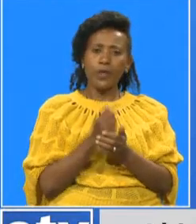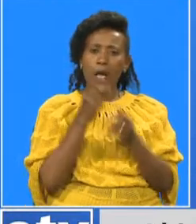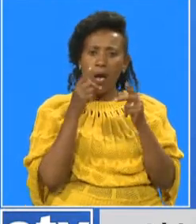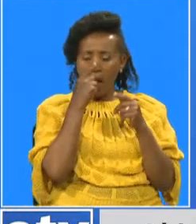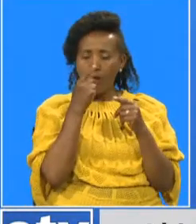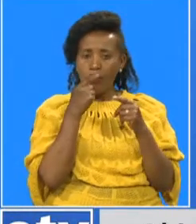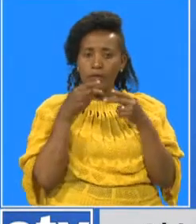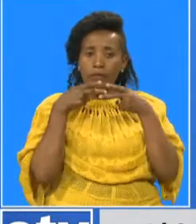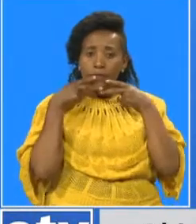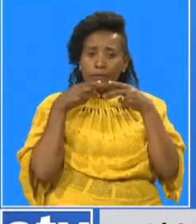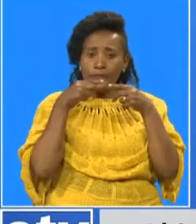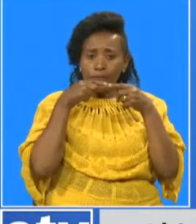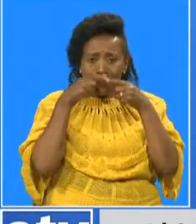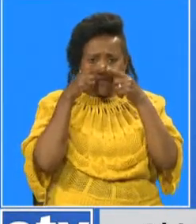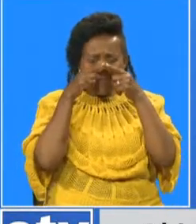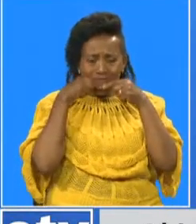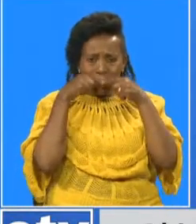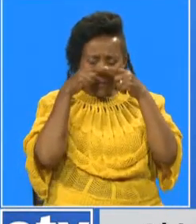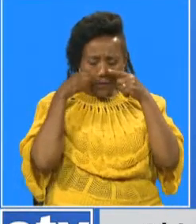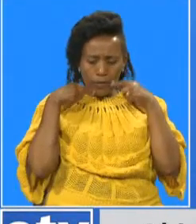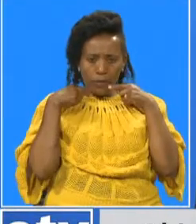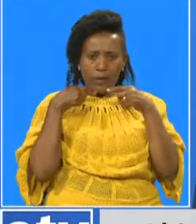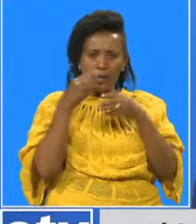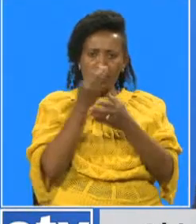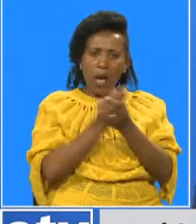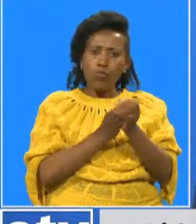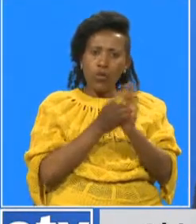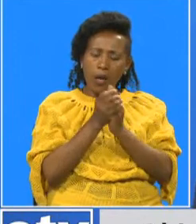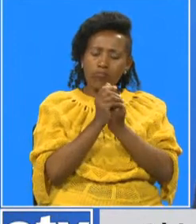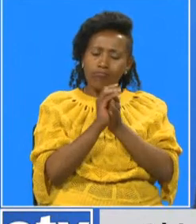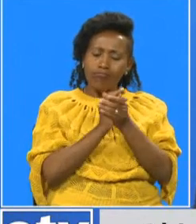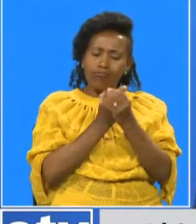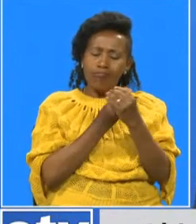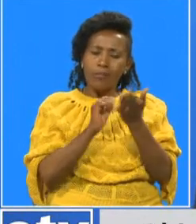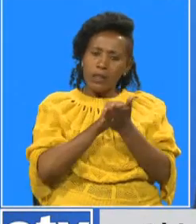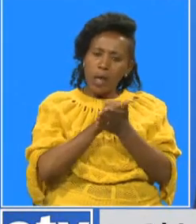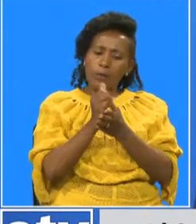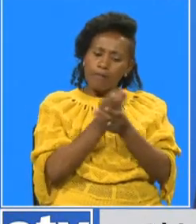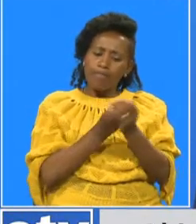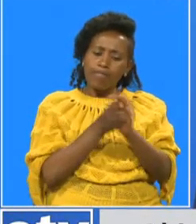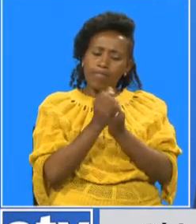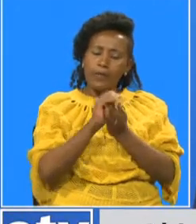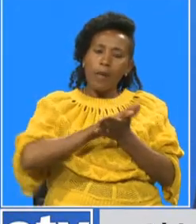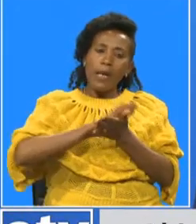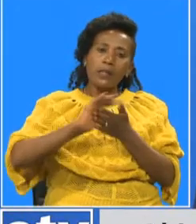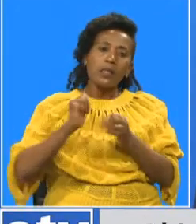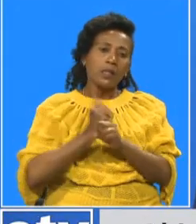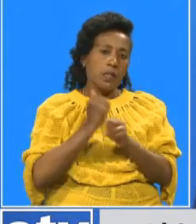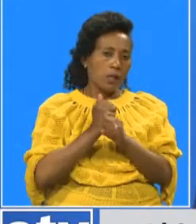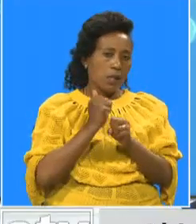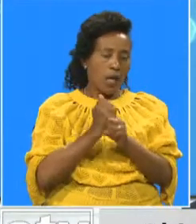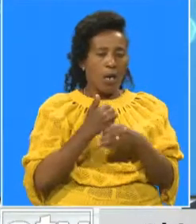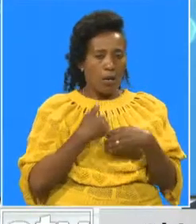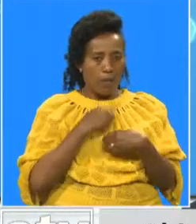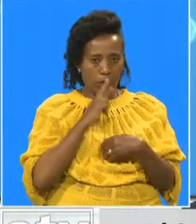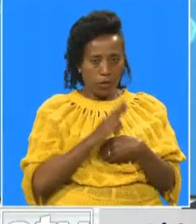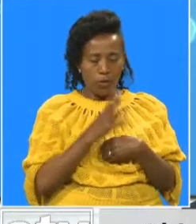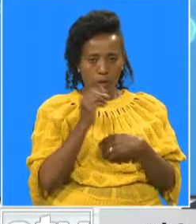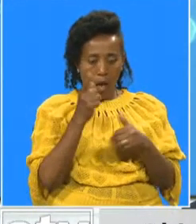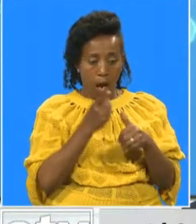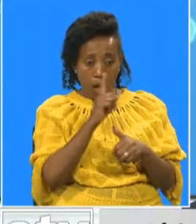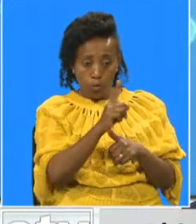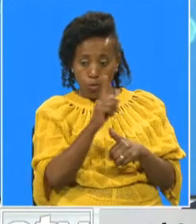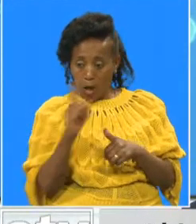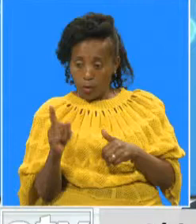አፍና አፍንጫ አካባቢ ላይ ወደ ላይ ከመውሰድ እዛው አካባቢ ላይ በሳሙና ሁልጊዜ በየሰዓቱ የማጽዳት ስራዎችን መስራት እንዳለባቸውና አንዱ